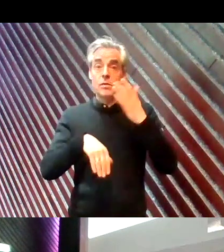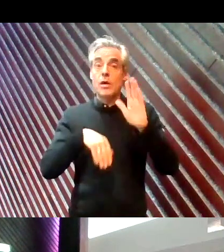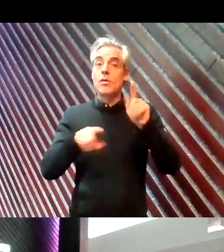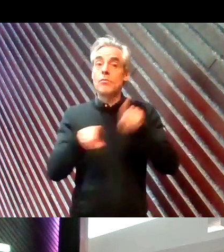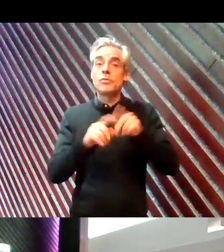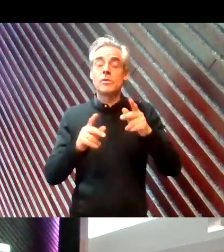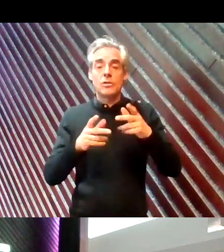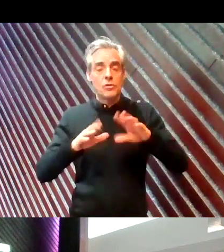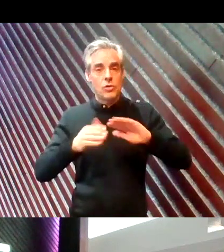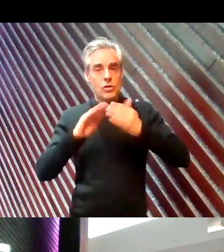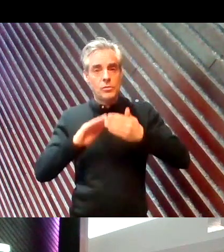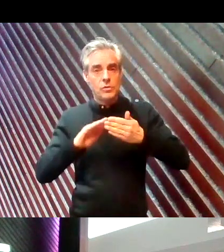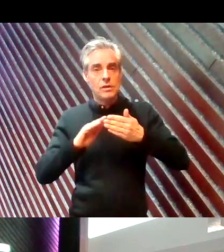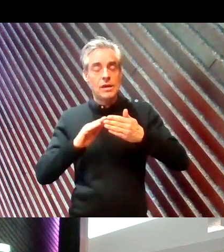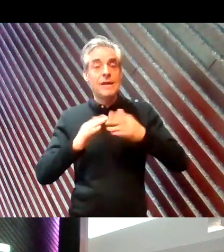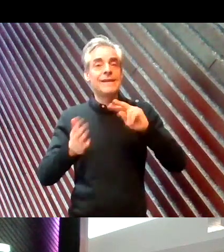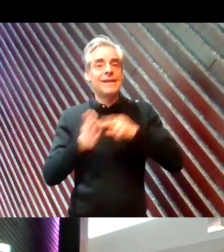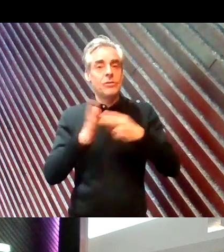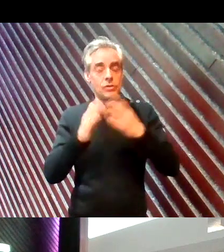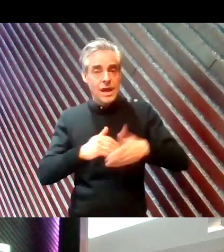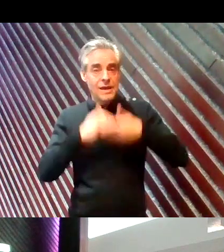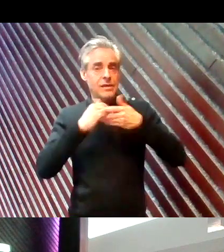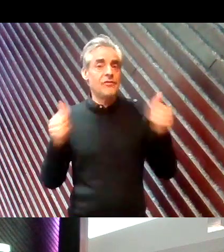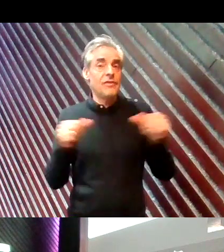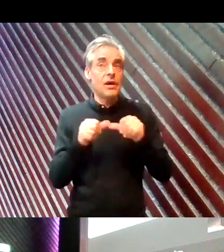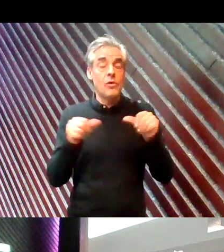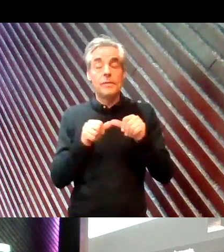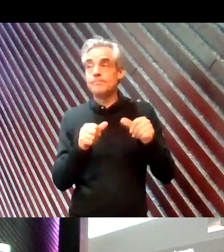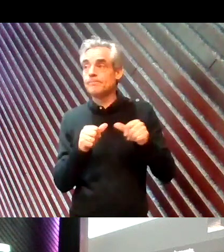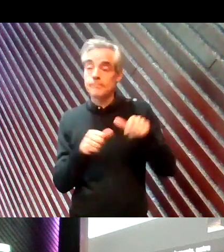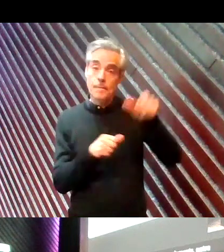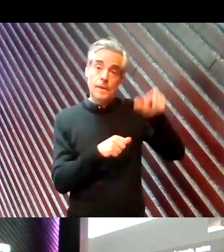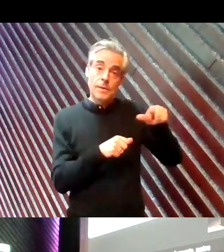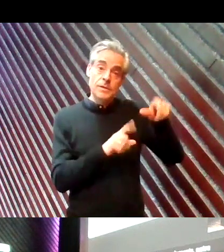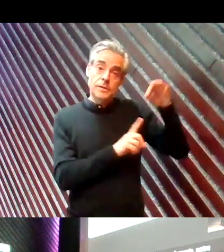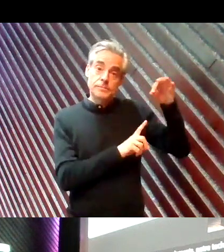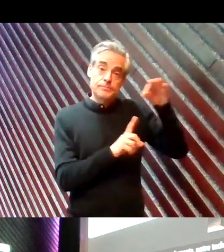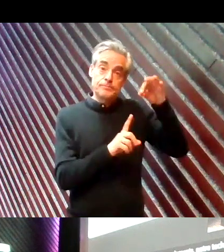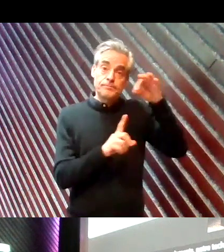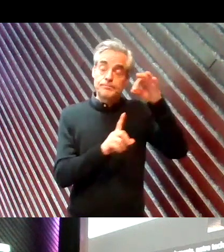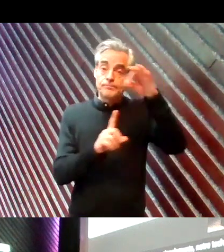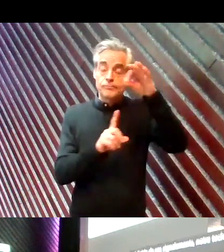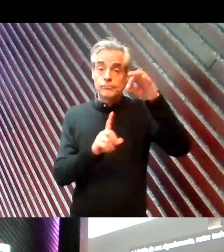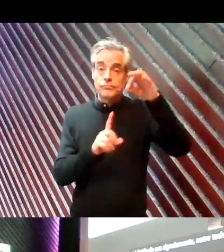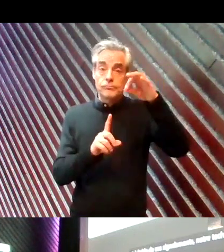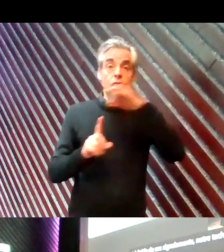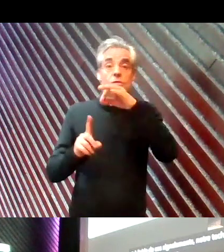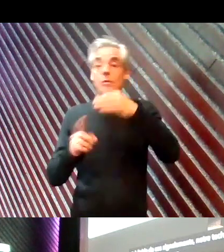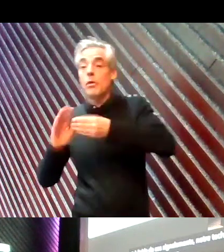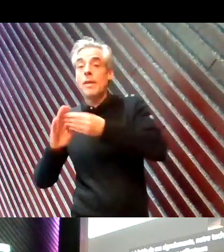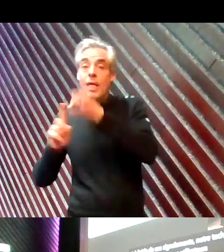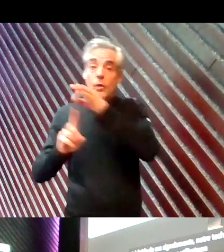de notre communauté, la technologie va permettre tout simplement de guider nos utilisateurs en fonction